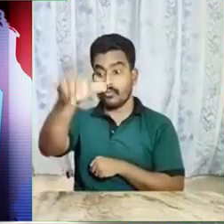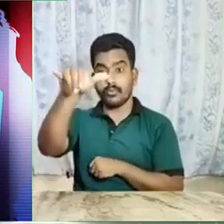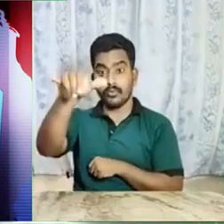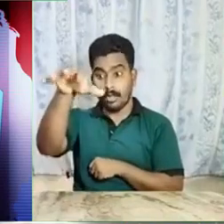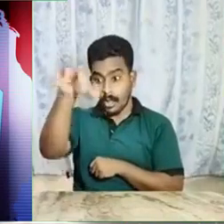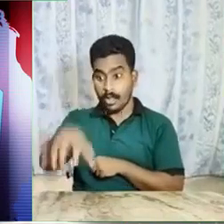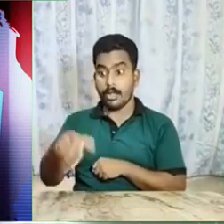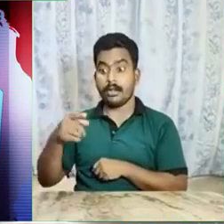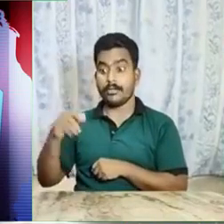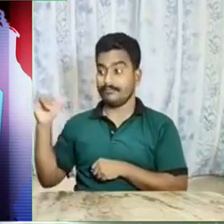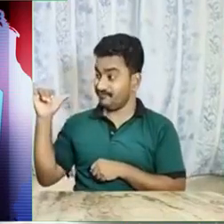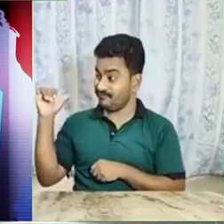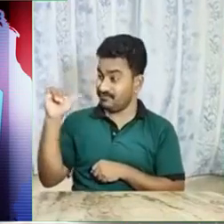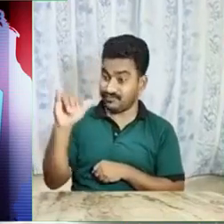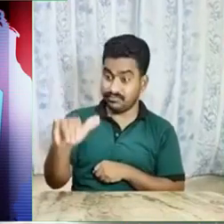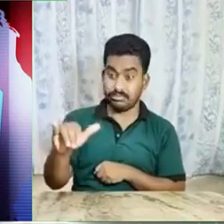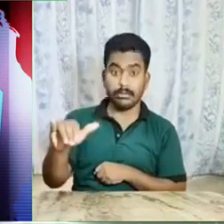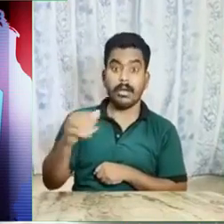എന്നാൽ